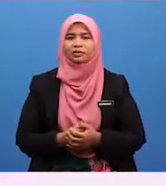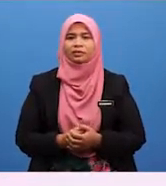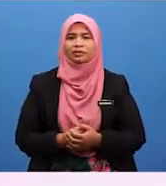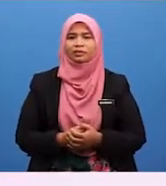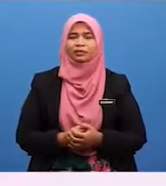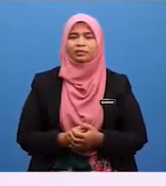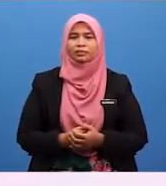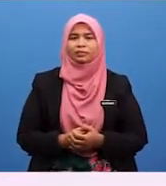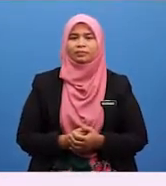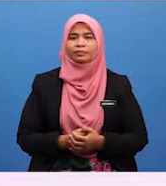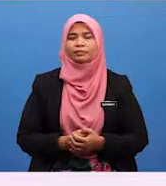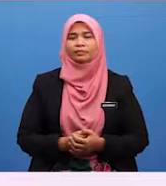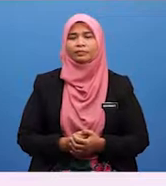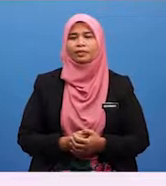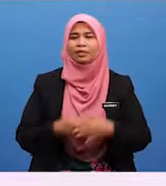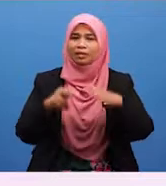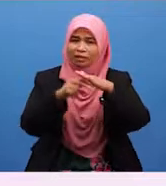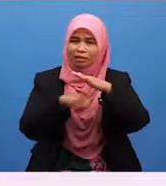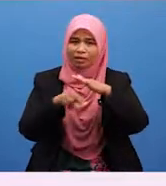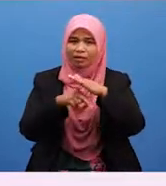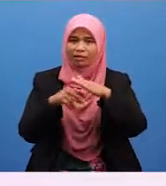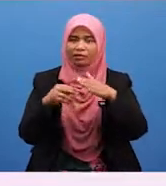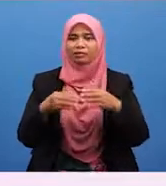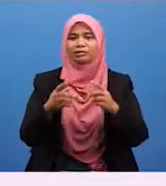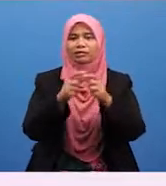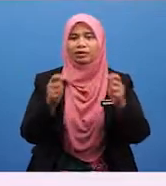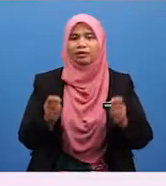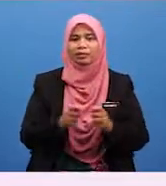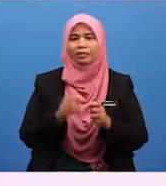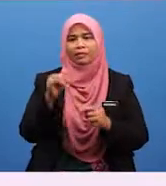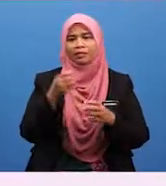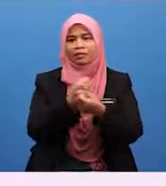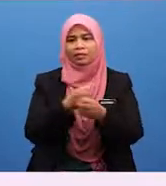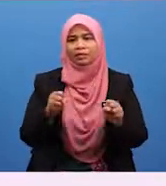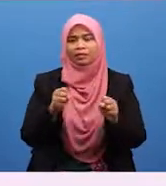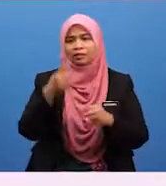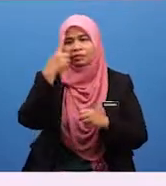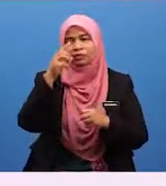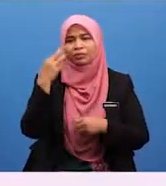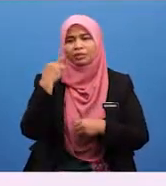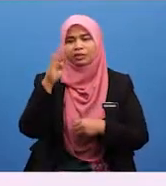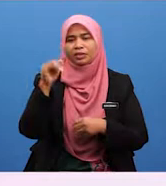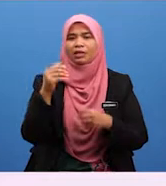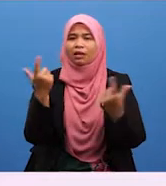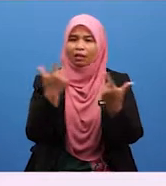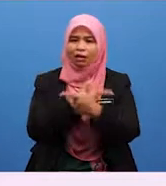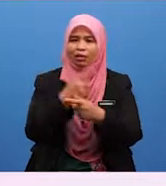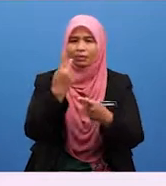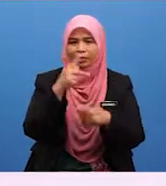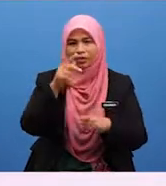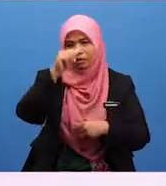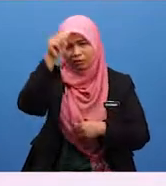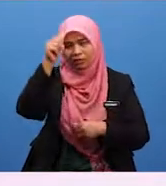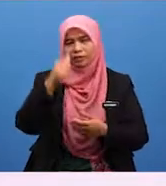Al-Quran? Neraka adalah tempat yang disediakan untuk mereka yang mengingkari perintah Allah SWT.